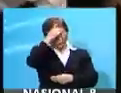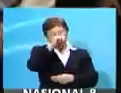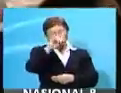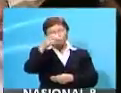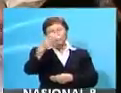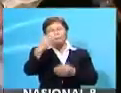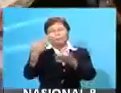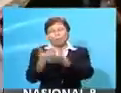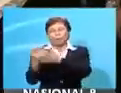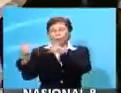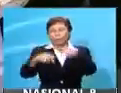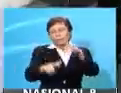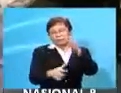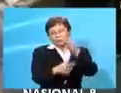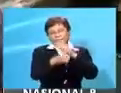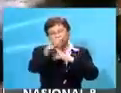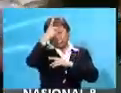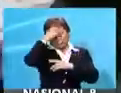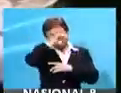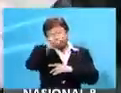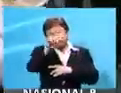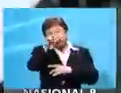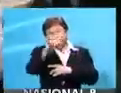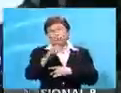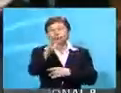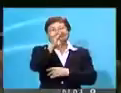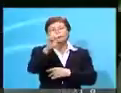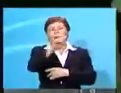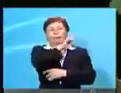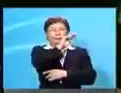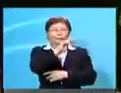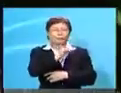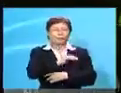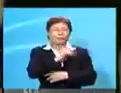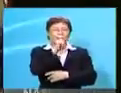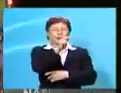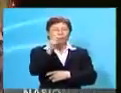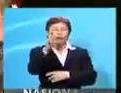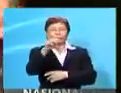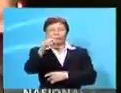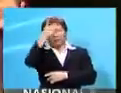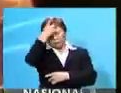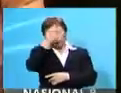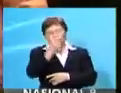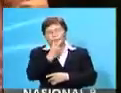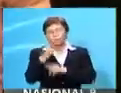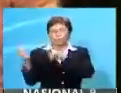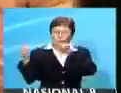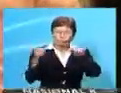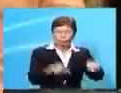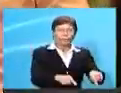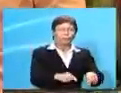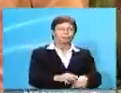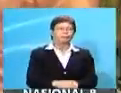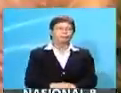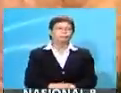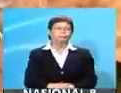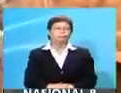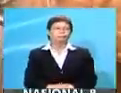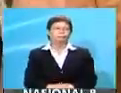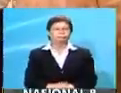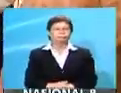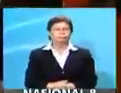Keruak dan timbalannya datuk jalani Johari serta bekas menteri kkmm Datuk Seri Ahmad shahri Chik yang ditukarkan ke Kementerian Pertanian dan